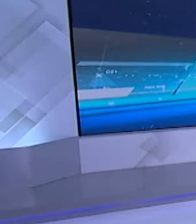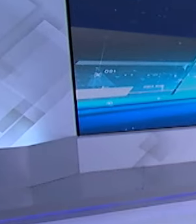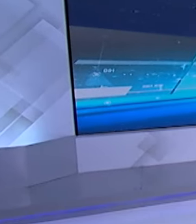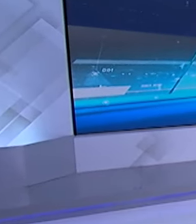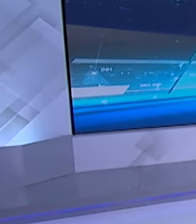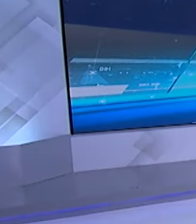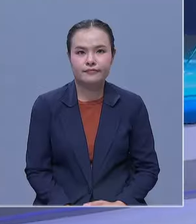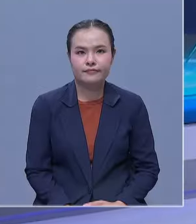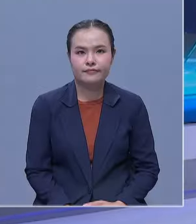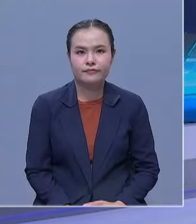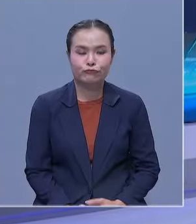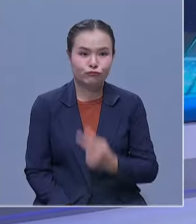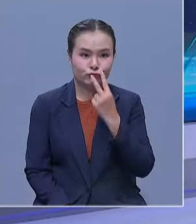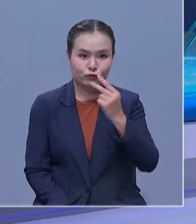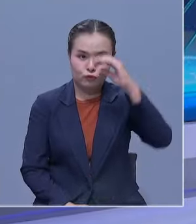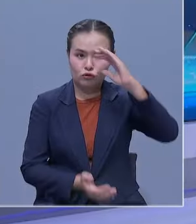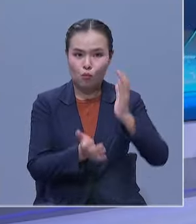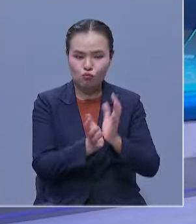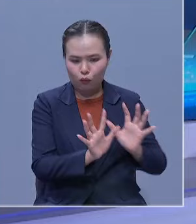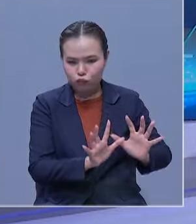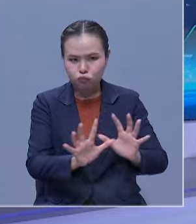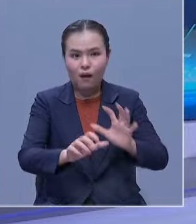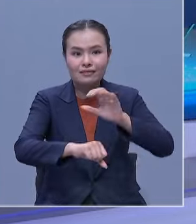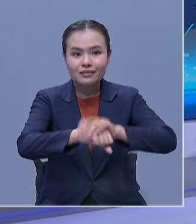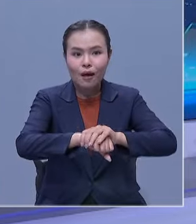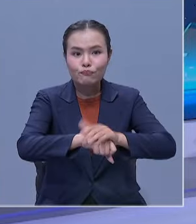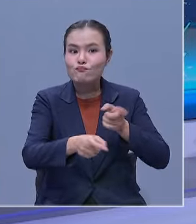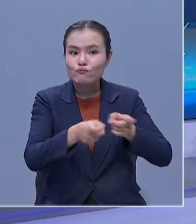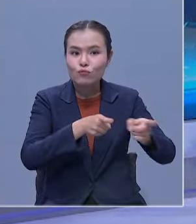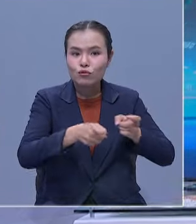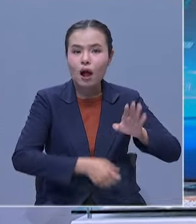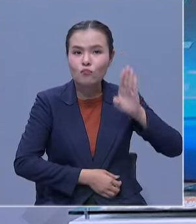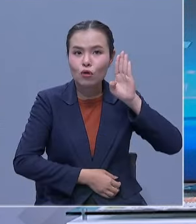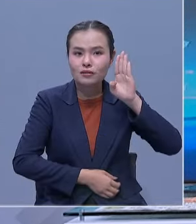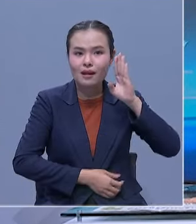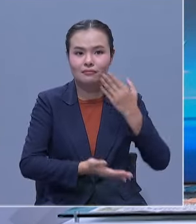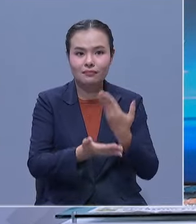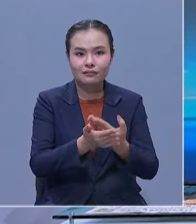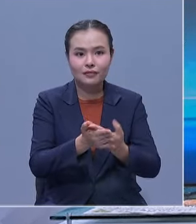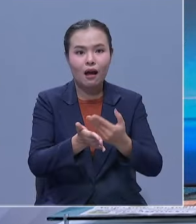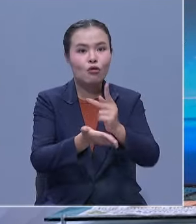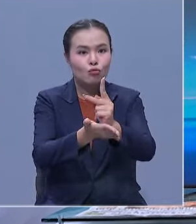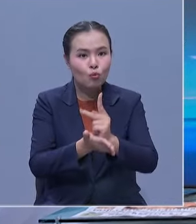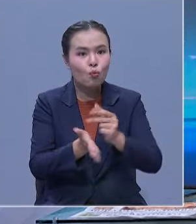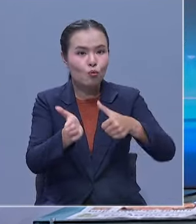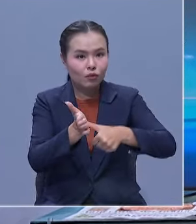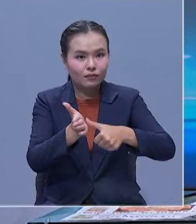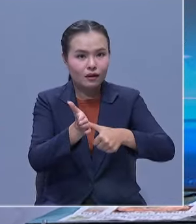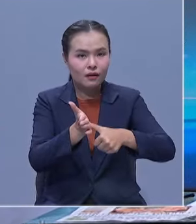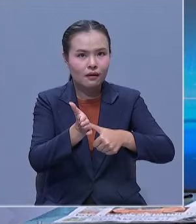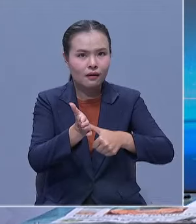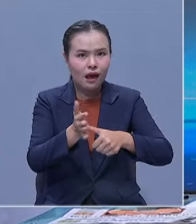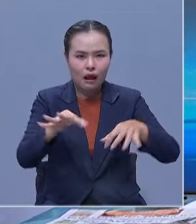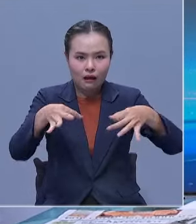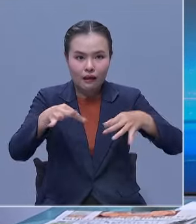กลับมาช่วงนี้นะครับมาดูเหตุการณ์ที่ตำรวจไปบุกจับกุมผู้จัดการบริษัทสินเชื่อแห่งหนึ่งนะครับมีการแอบนำเอกสารของลูกค้าที่มาใ